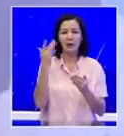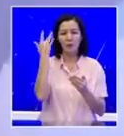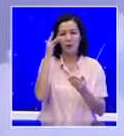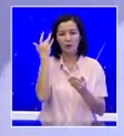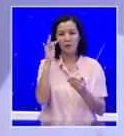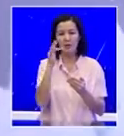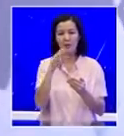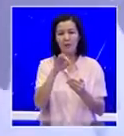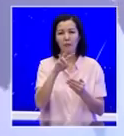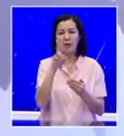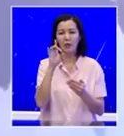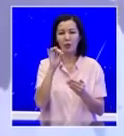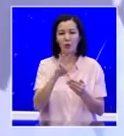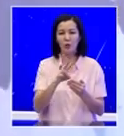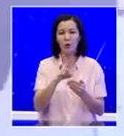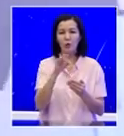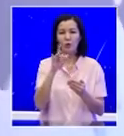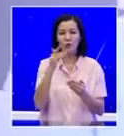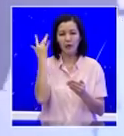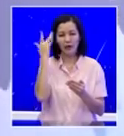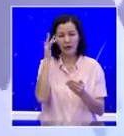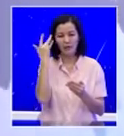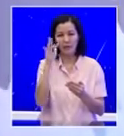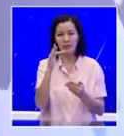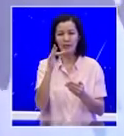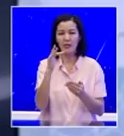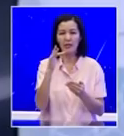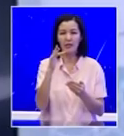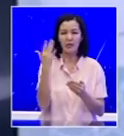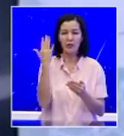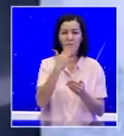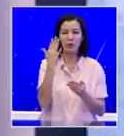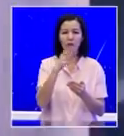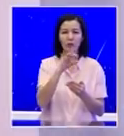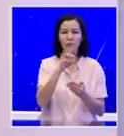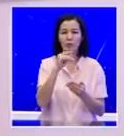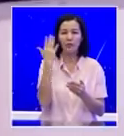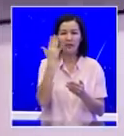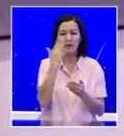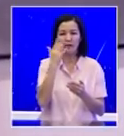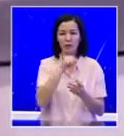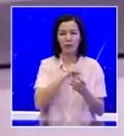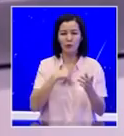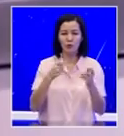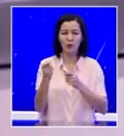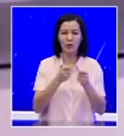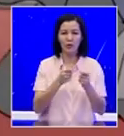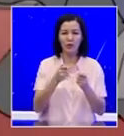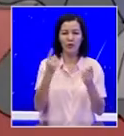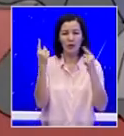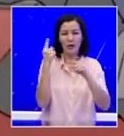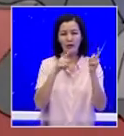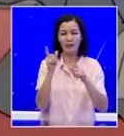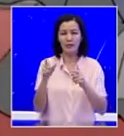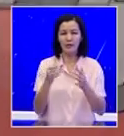мультипликатор Манро Нудниксында анимациялық картиналармен қатар Том Террифик сериалының авторы. Өмір жолында аңыз адам